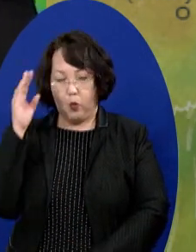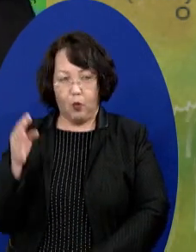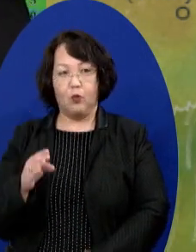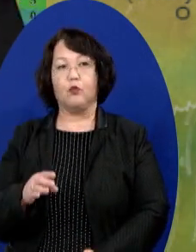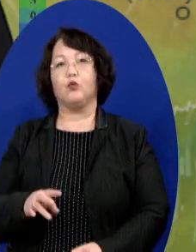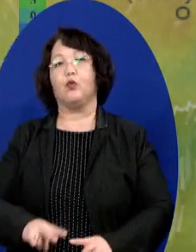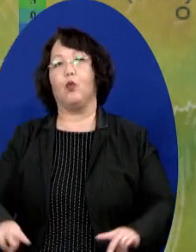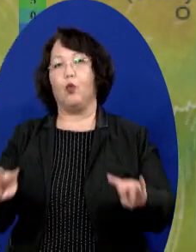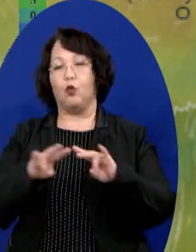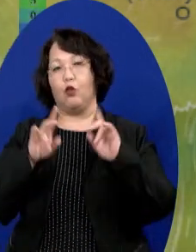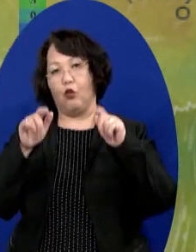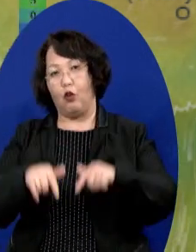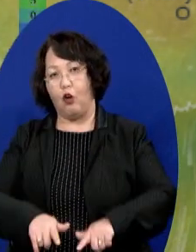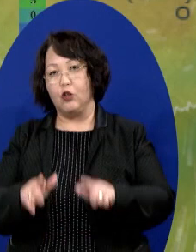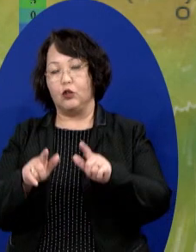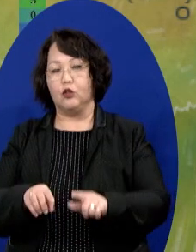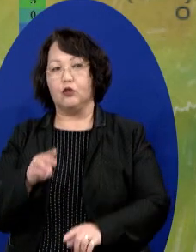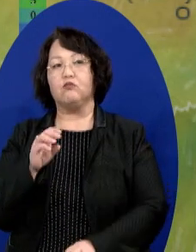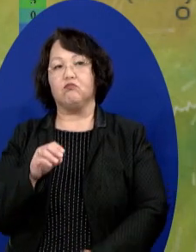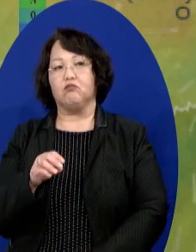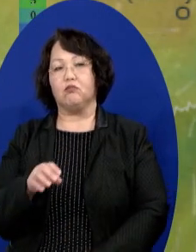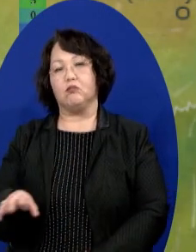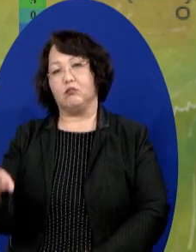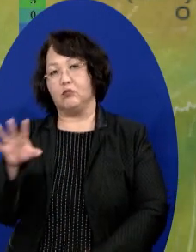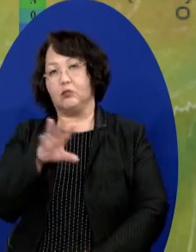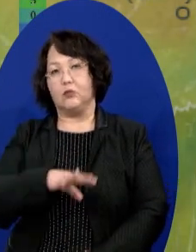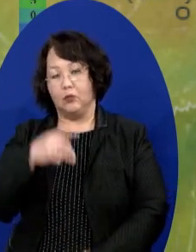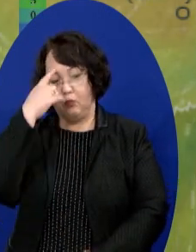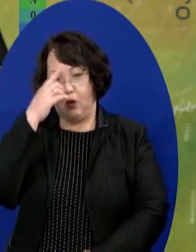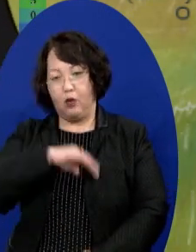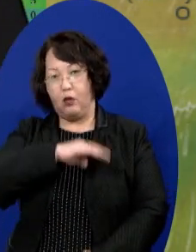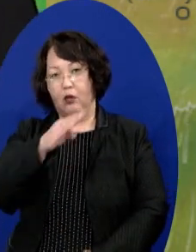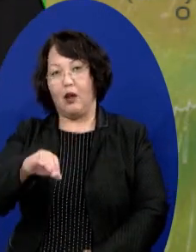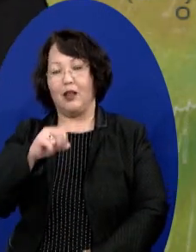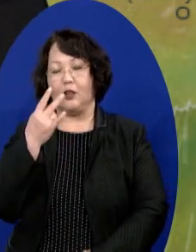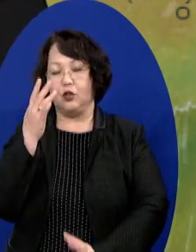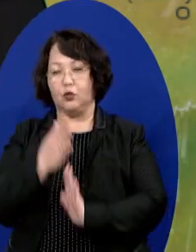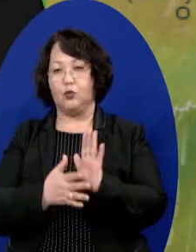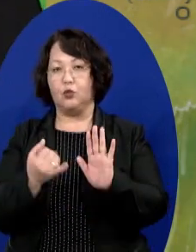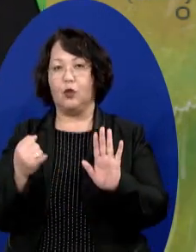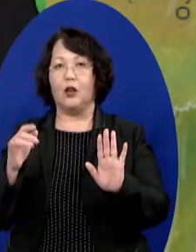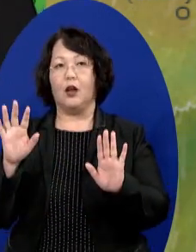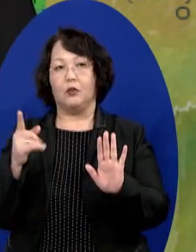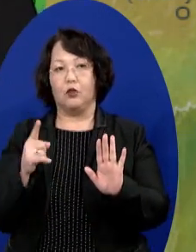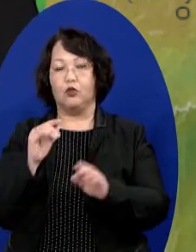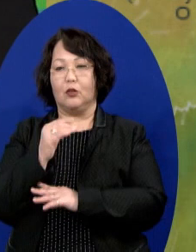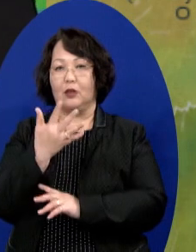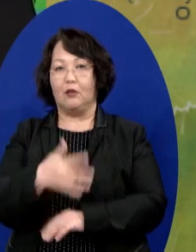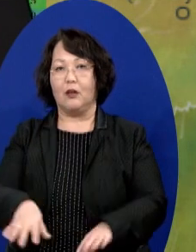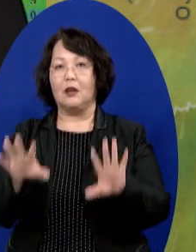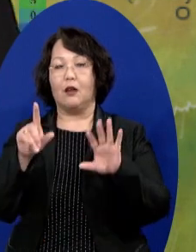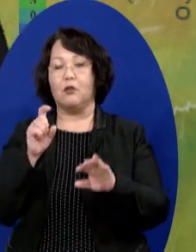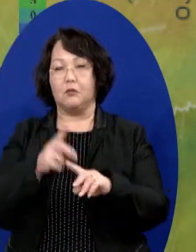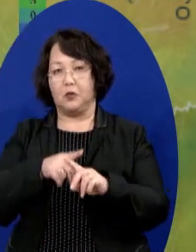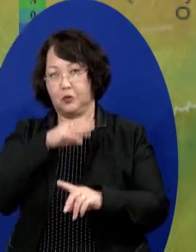голын хөрөн бэлчээр эдэр тис за туул тэрэлж за Монгол халтай орчимдоо шөнөдөө 6-11 градус хүйтэн өдөртөө 5-10 градус дулаан